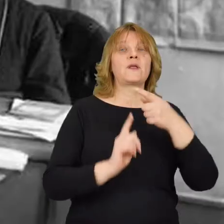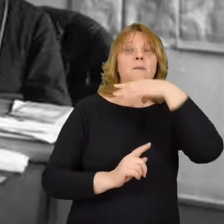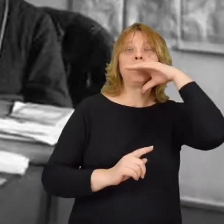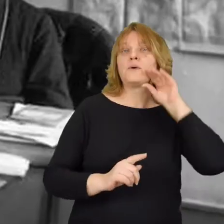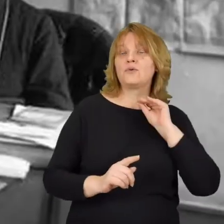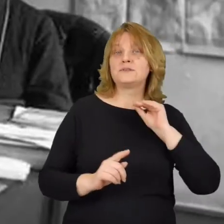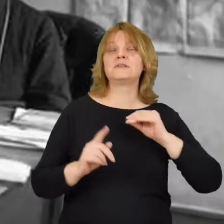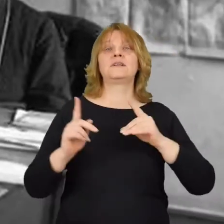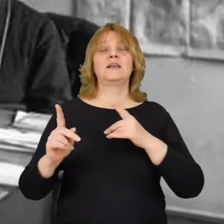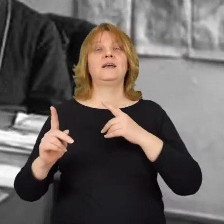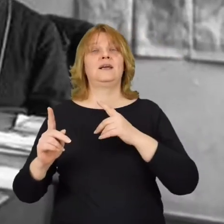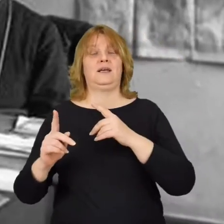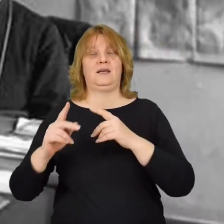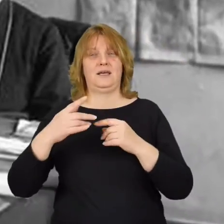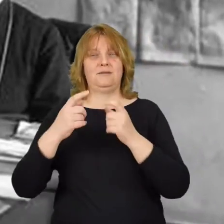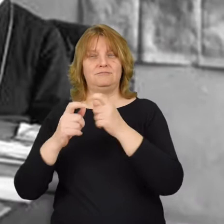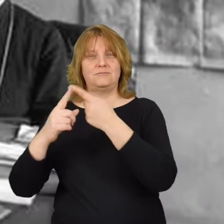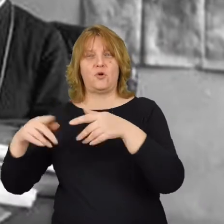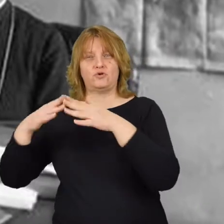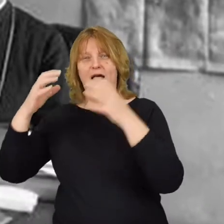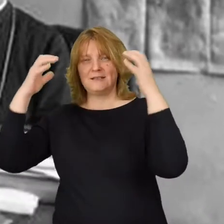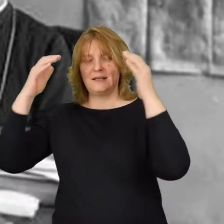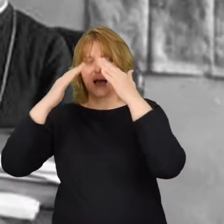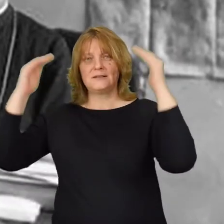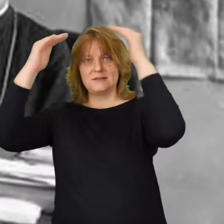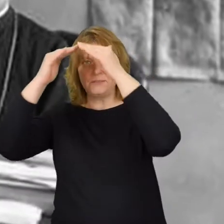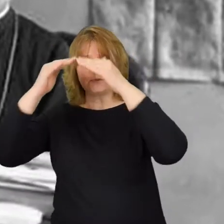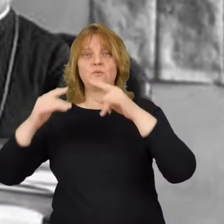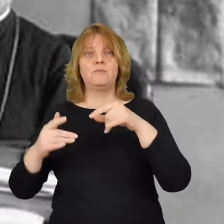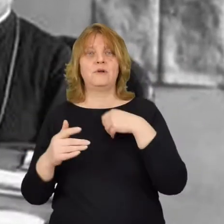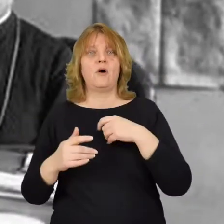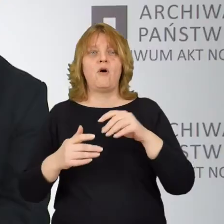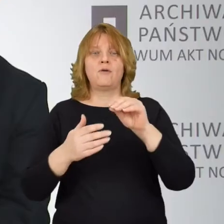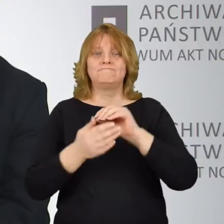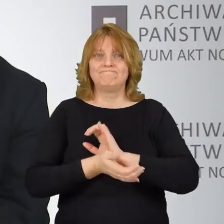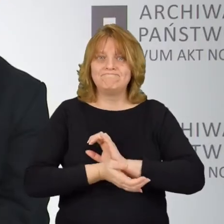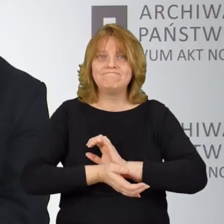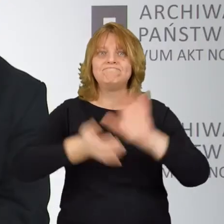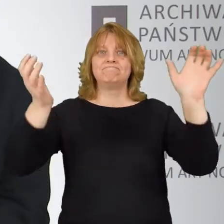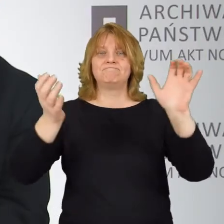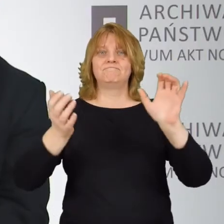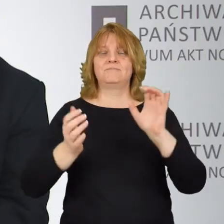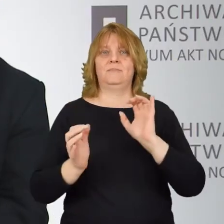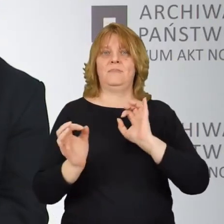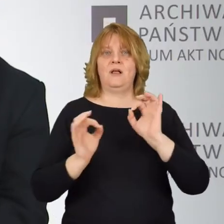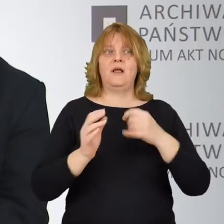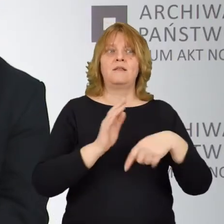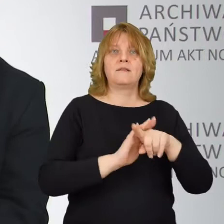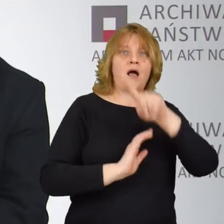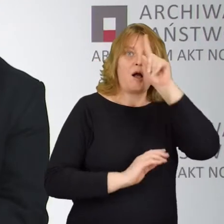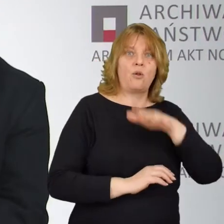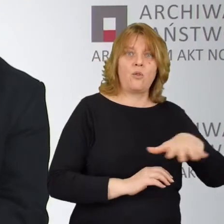Kakowskim, arcybiskupem warszawskim, zostaje wydana odezwa do wiernych